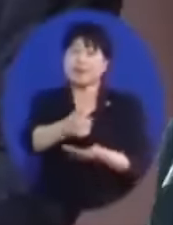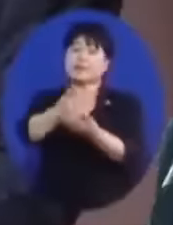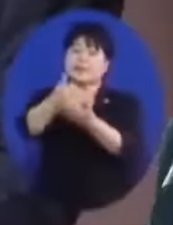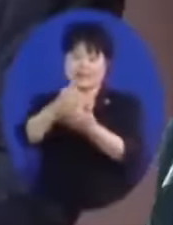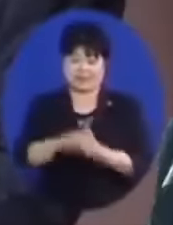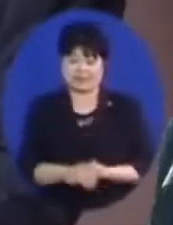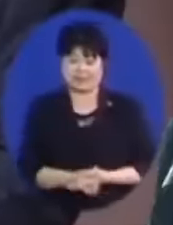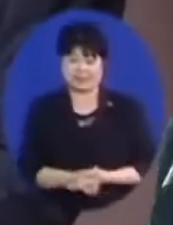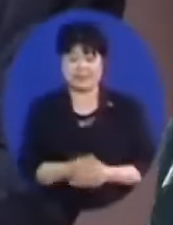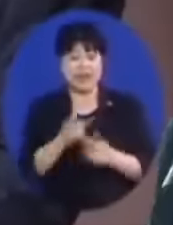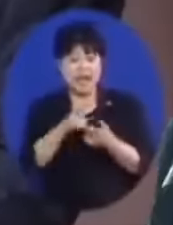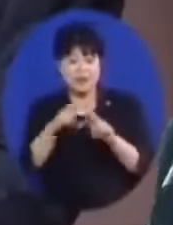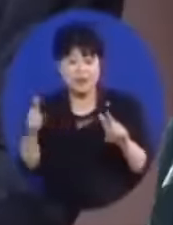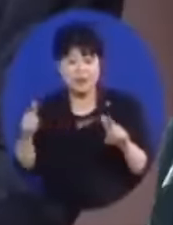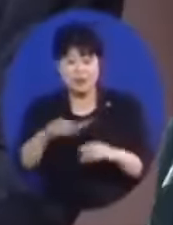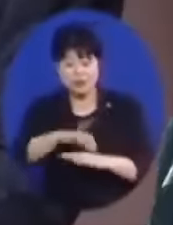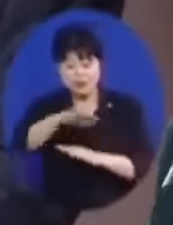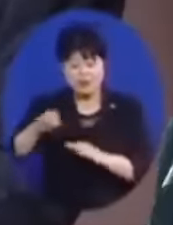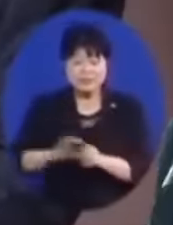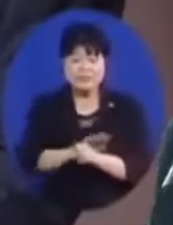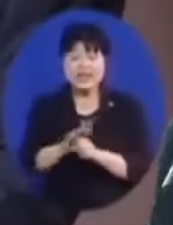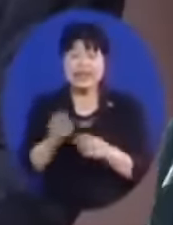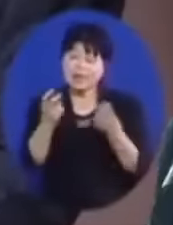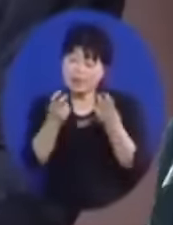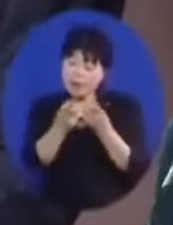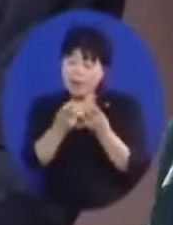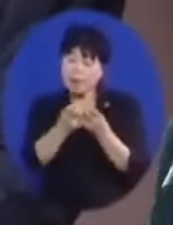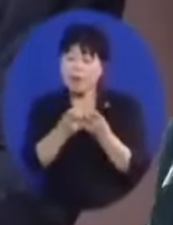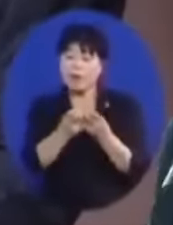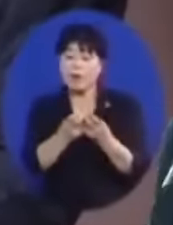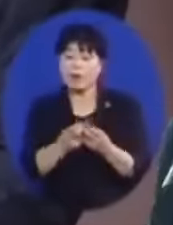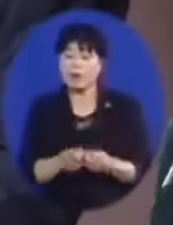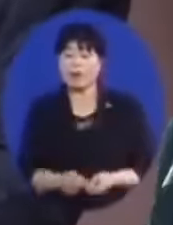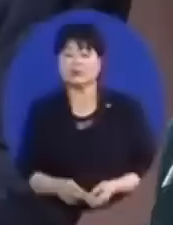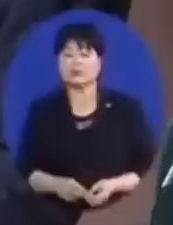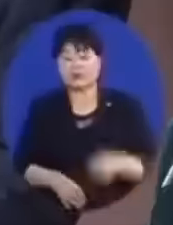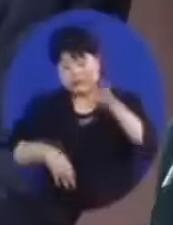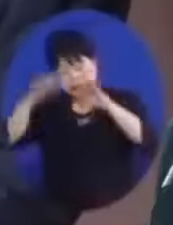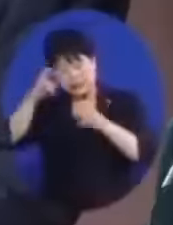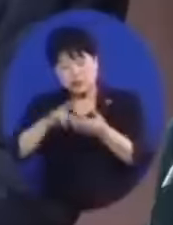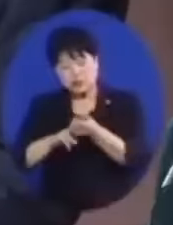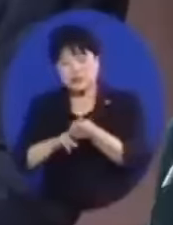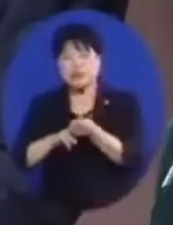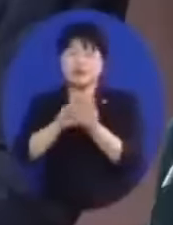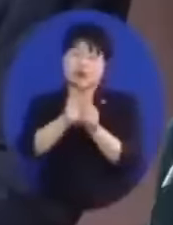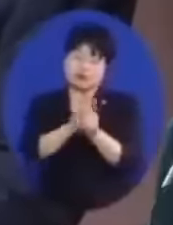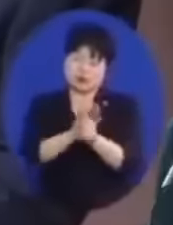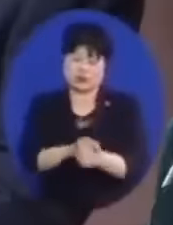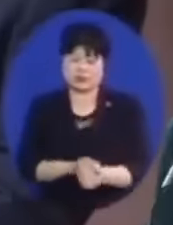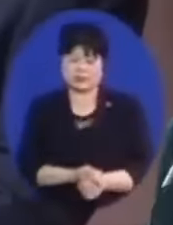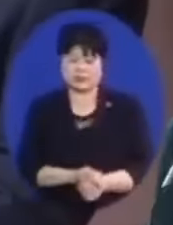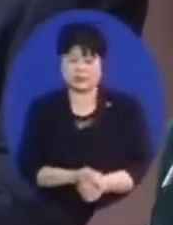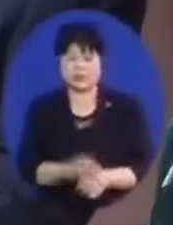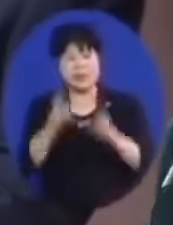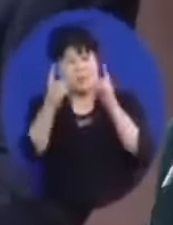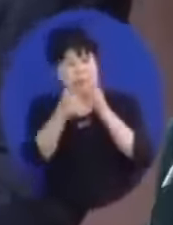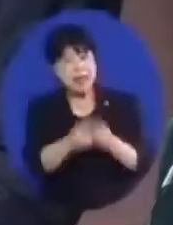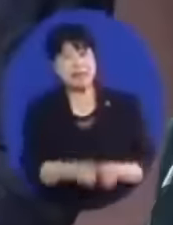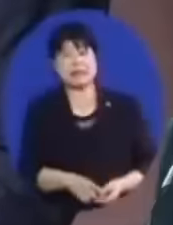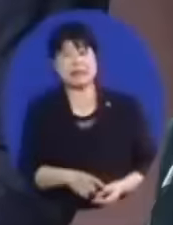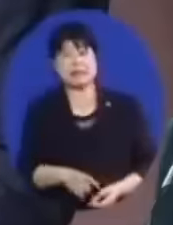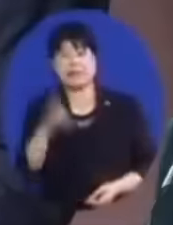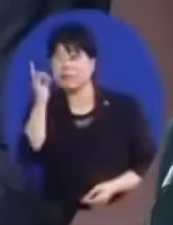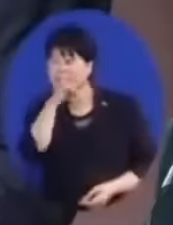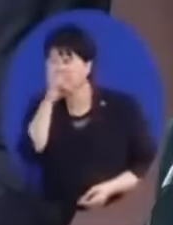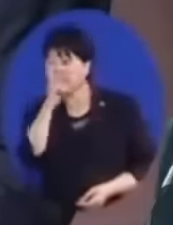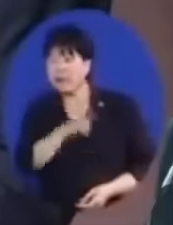것입니까? 아닙니다. 이웃을 사랑하는 사람은 허물을 덮어주라는 것입니다. 사람만 만나면 손가락질하고 귀에